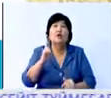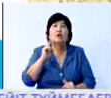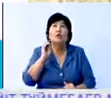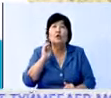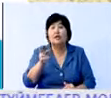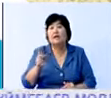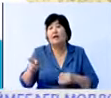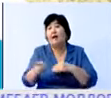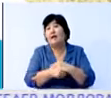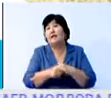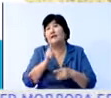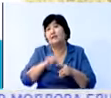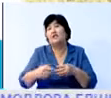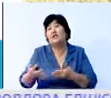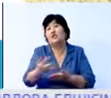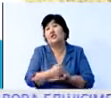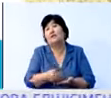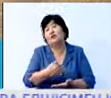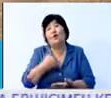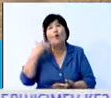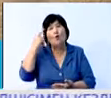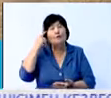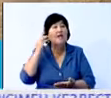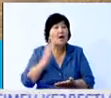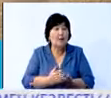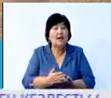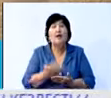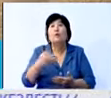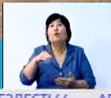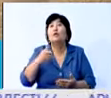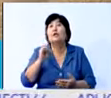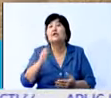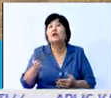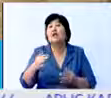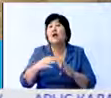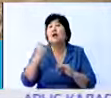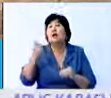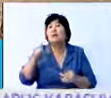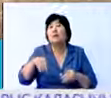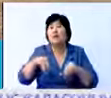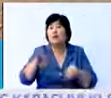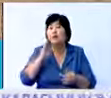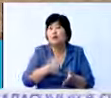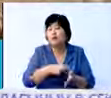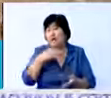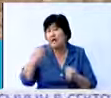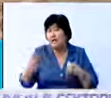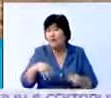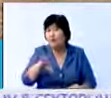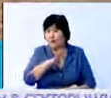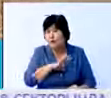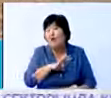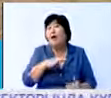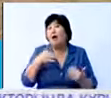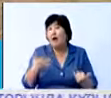дейін ертерек жинап алсақ па деген ойымызда бар. Түгіскендік шаруалар өткен жылы аяқ судан тапшылық көріп, біраз әбігерге түскен